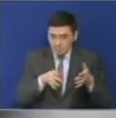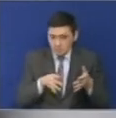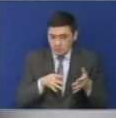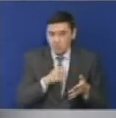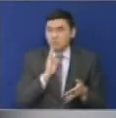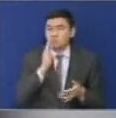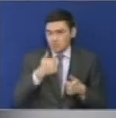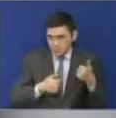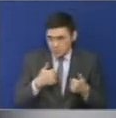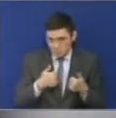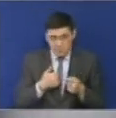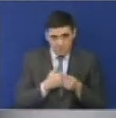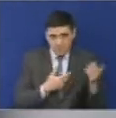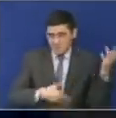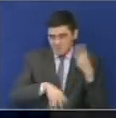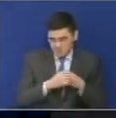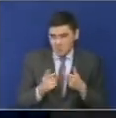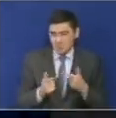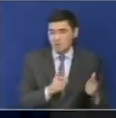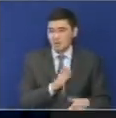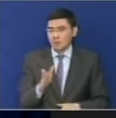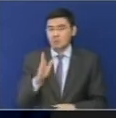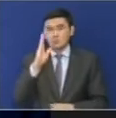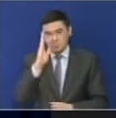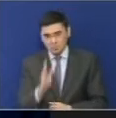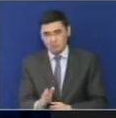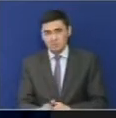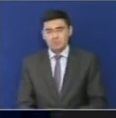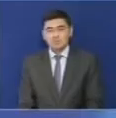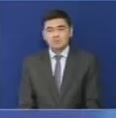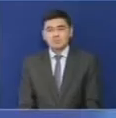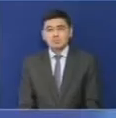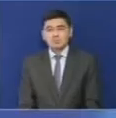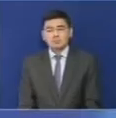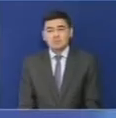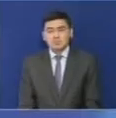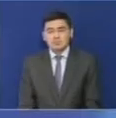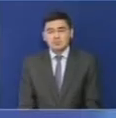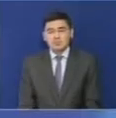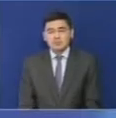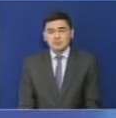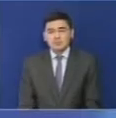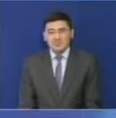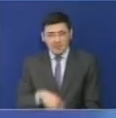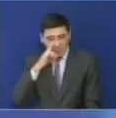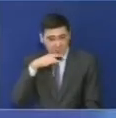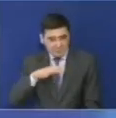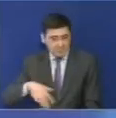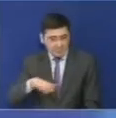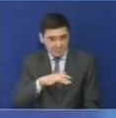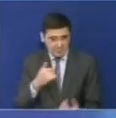Оқушылар облыстық сындарда да бақ сынайтын болады. Нұргүл Садықова, Семей телеарнасы. Еліміздегі төтенше жағдай